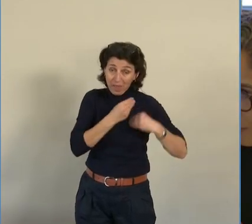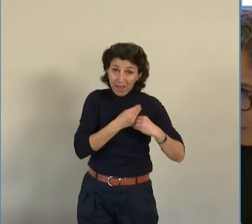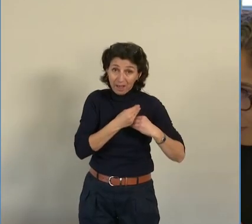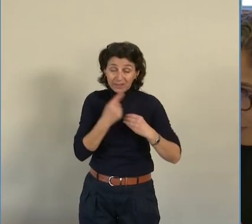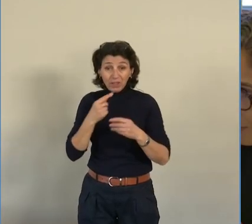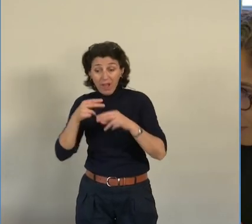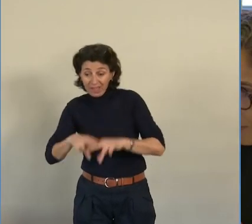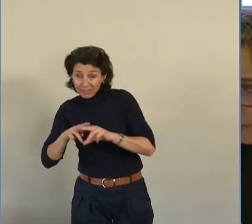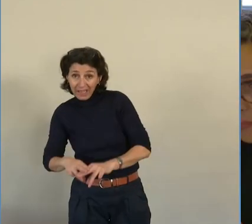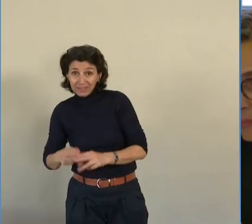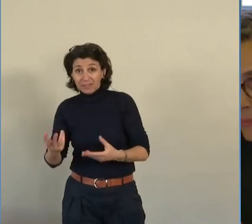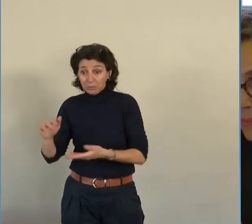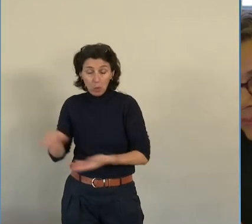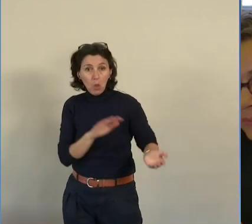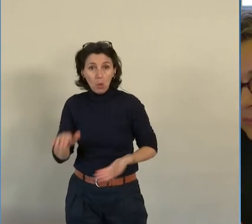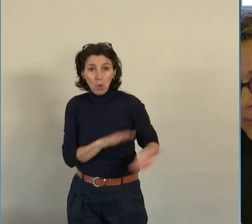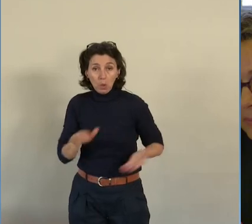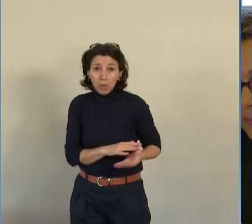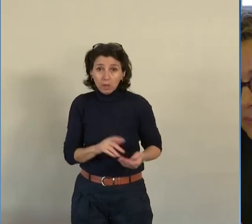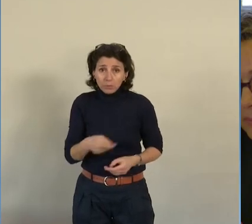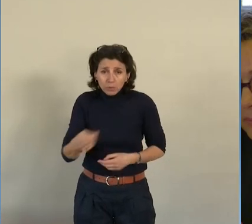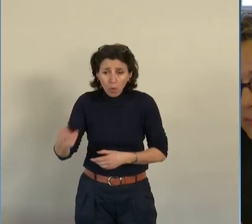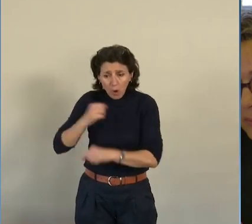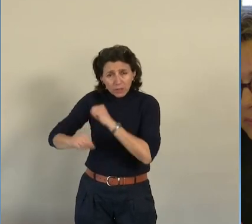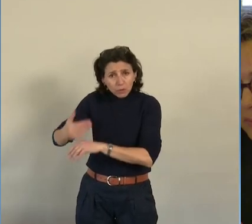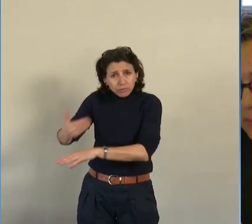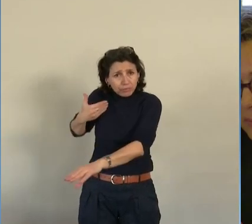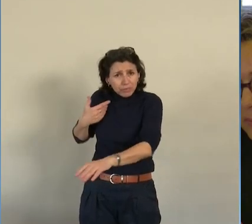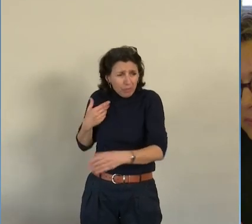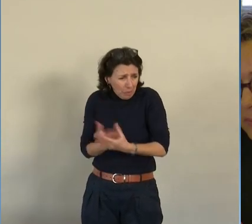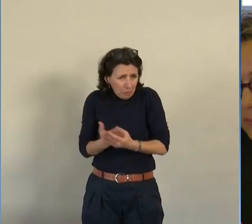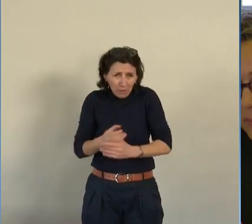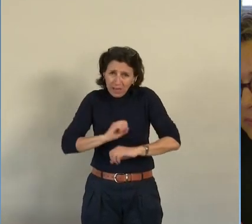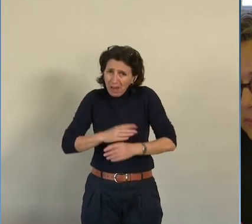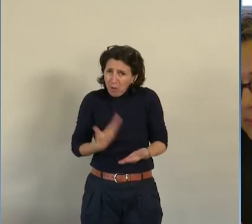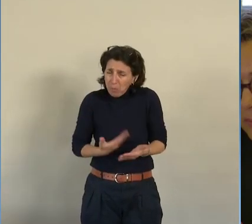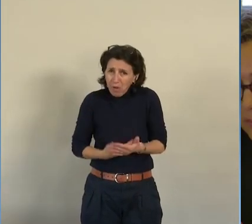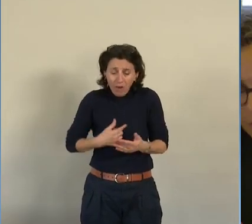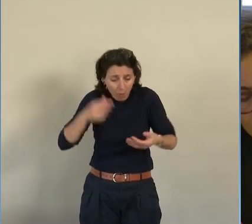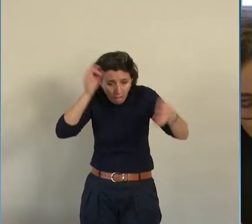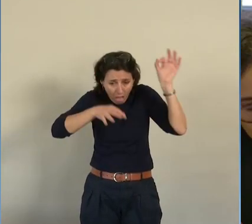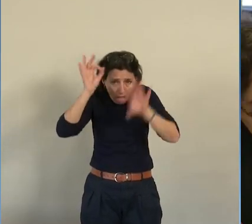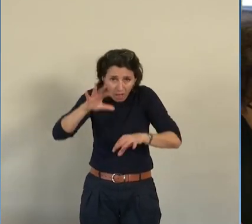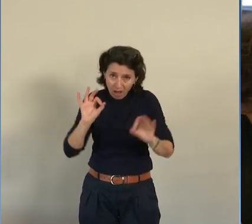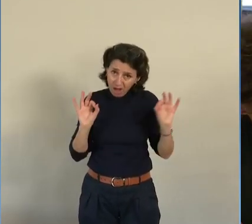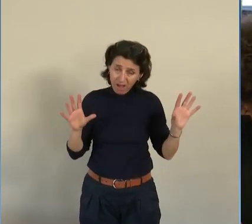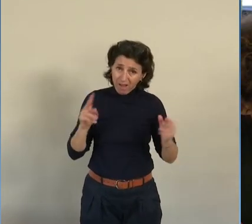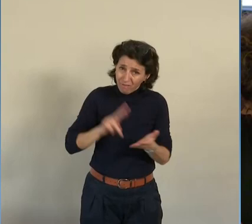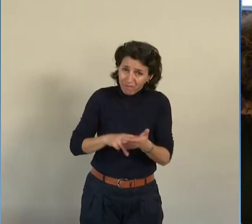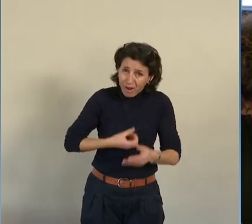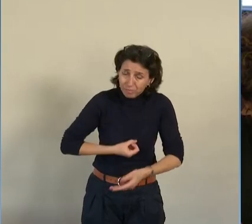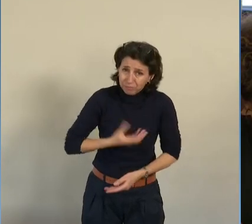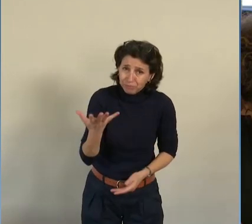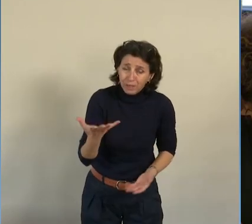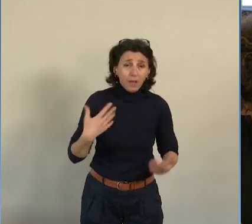intégrant le fait qu'ils vont qu' vont qu' vont all alimentaire tout cela est parfaitement documenté nous n'avons end rien et face à ce constat en fait qui est d'ordre